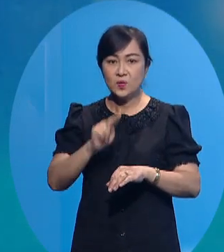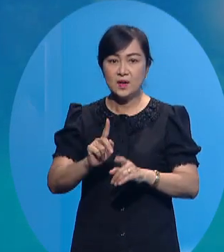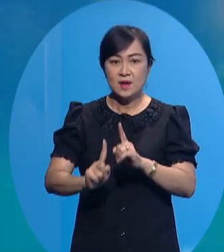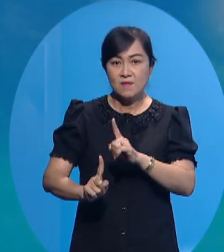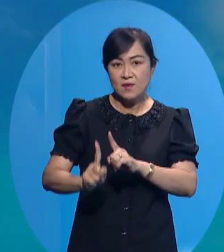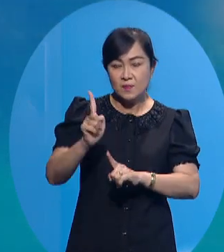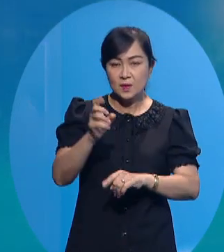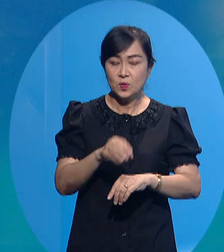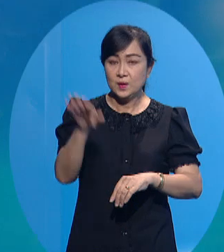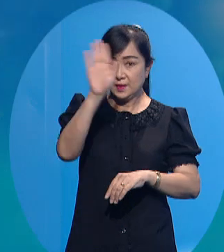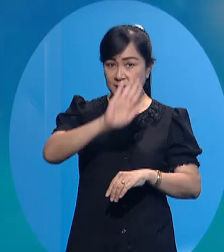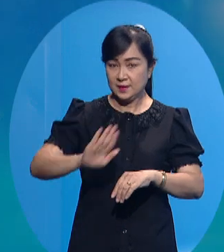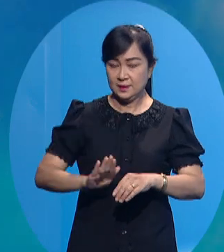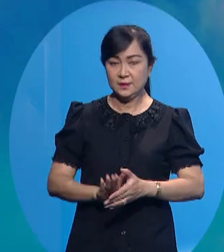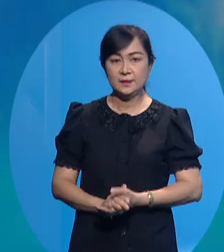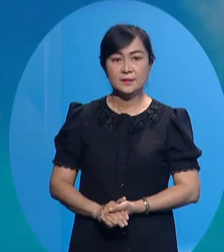nguyên vươn mình của đất nước.